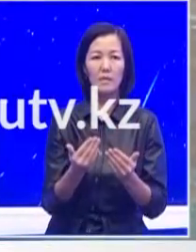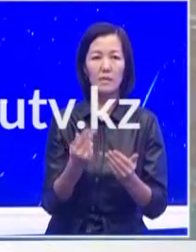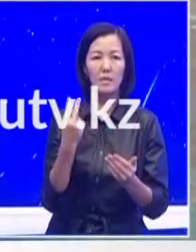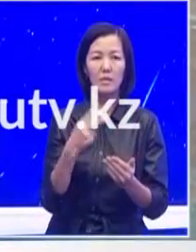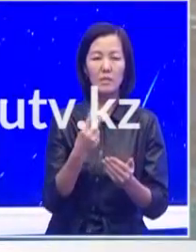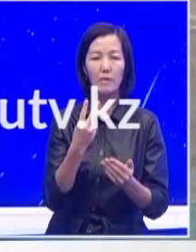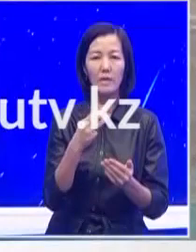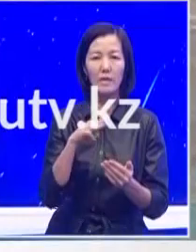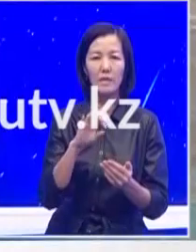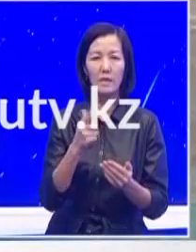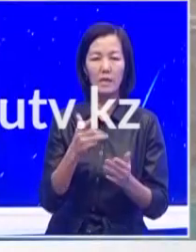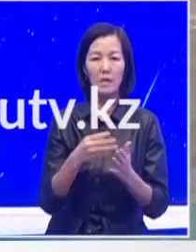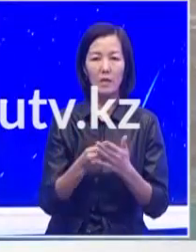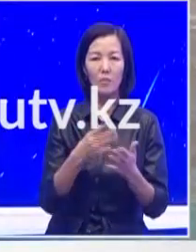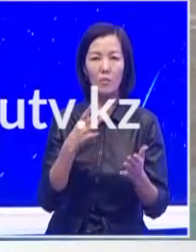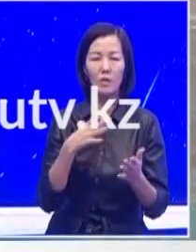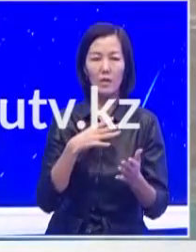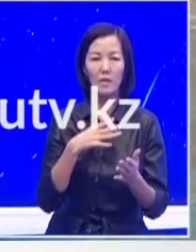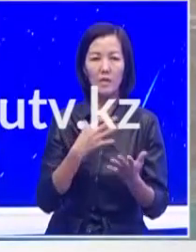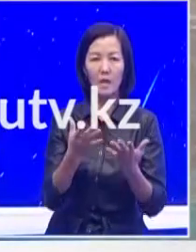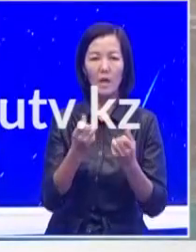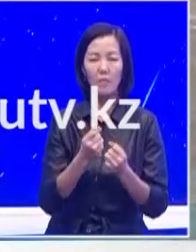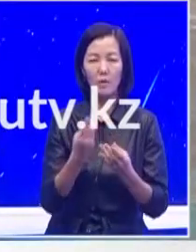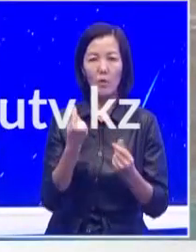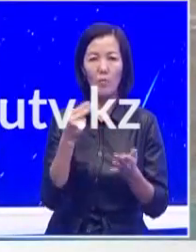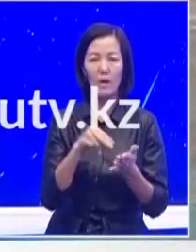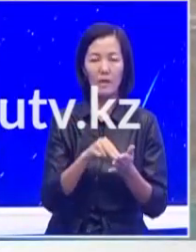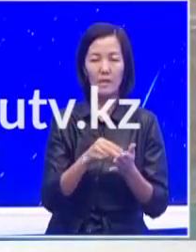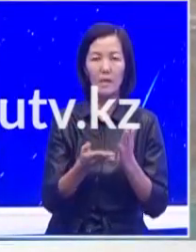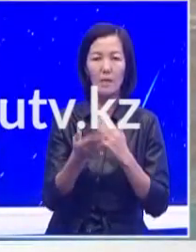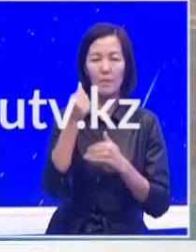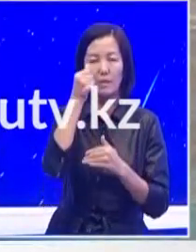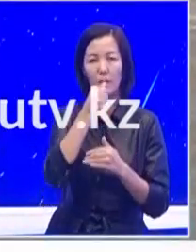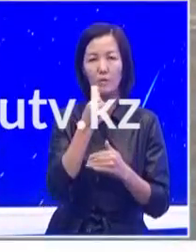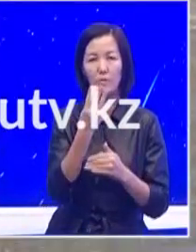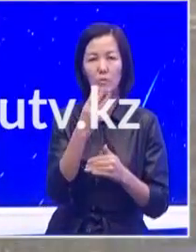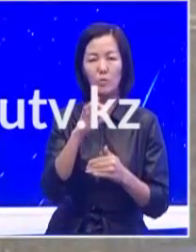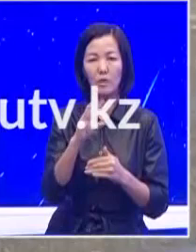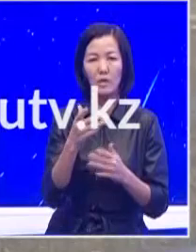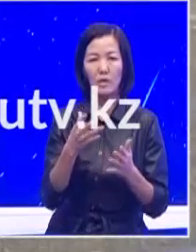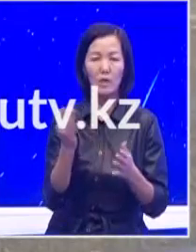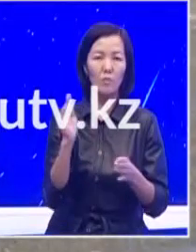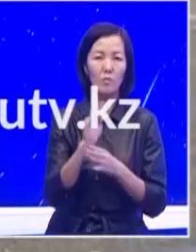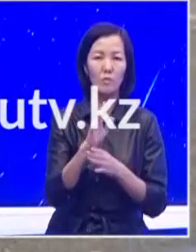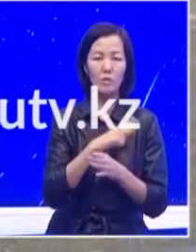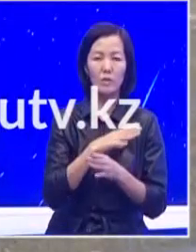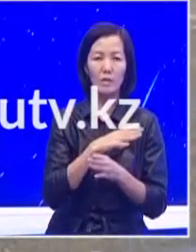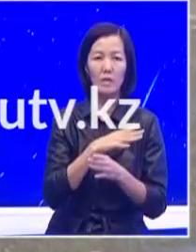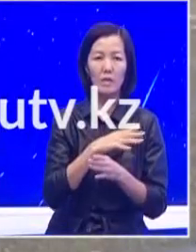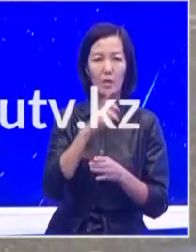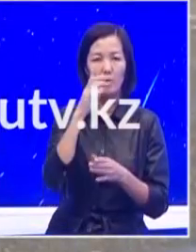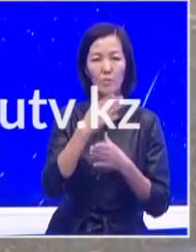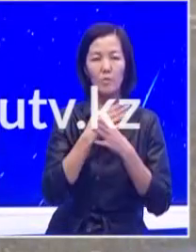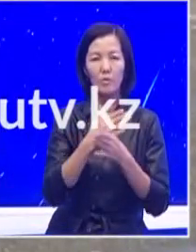22 теңгеге көтерілді қант қызылшасының қабылдау бағасы. Былтырғы жылмен салыстырғанда 4 теңгеге қосылды. Субсидияға 2 теңге